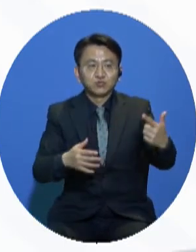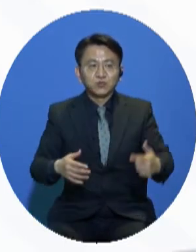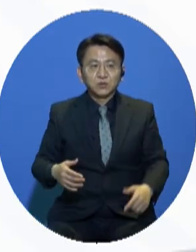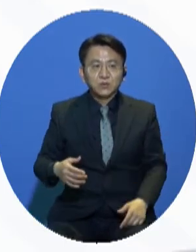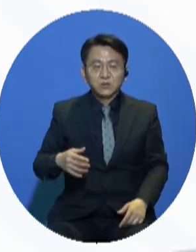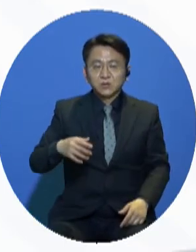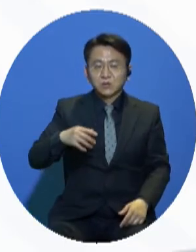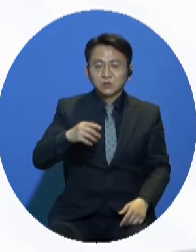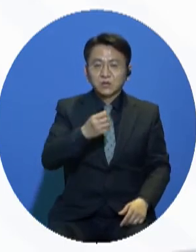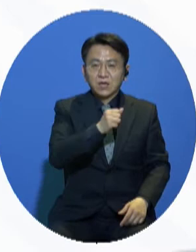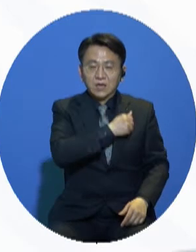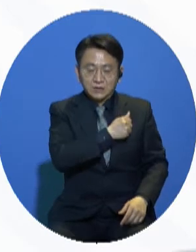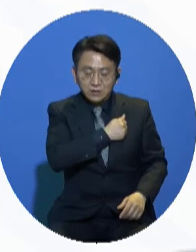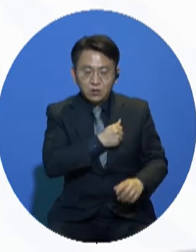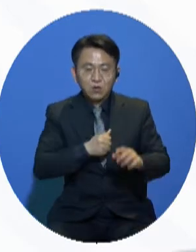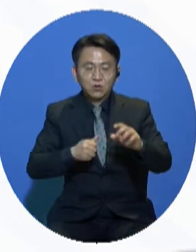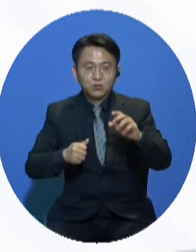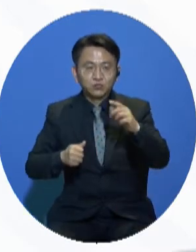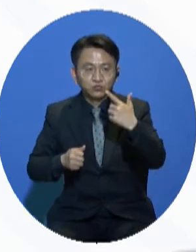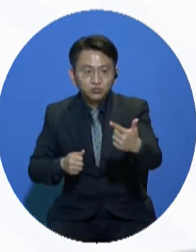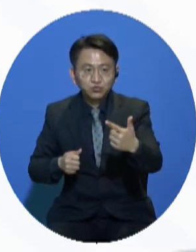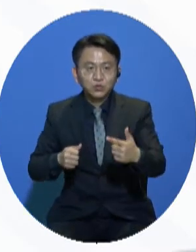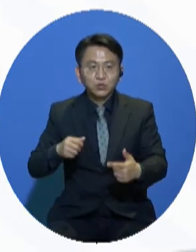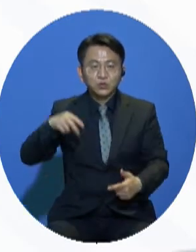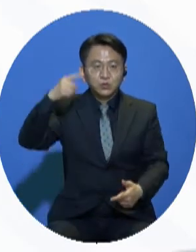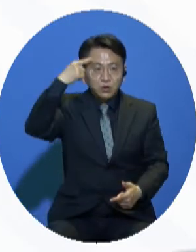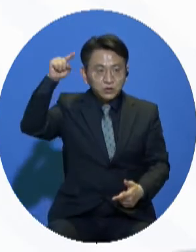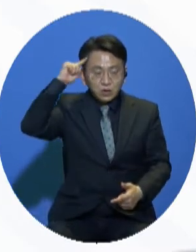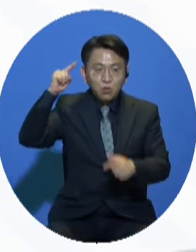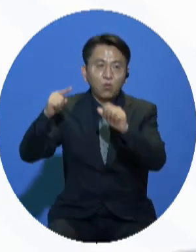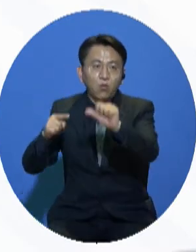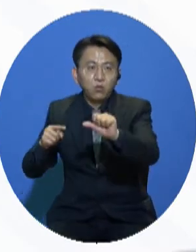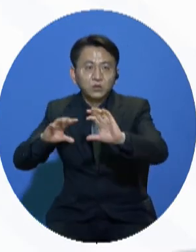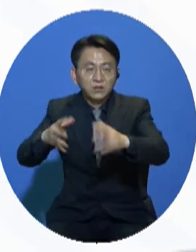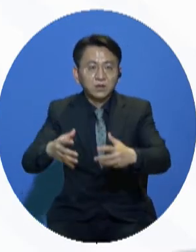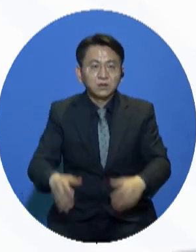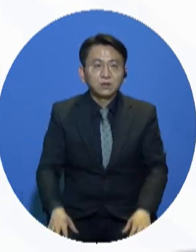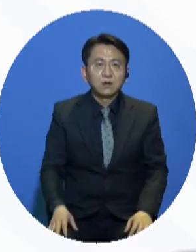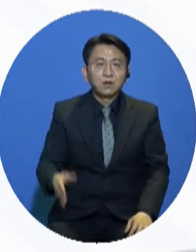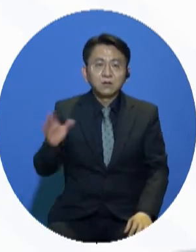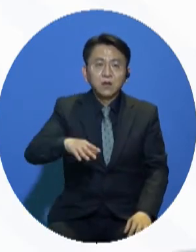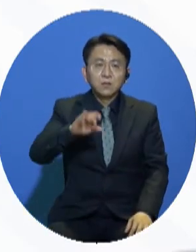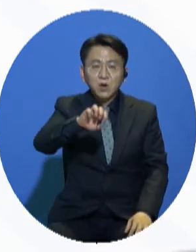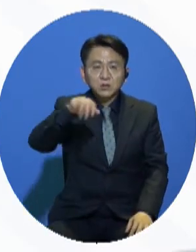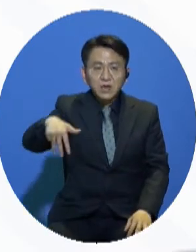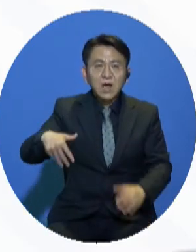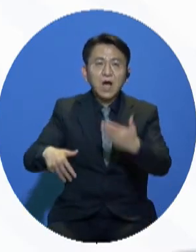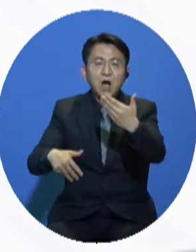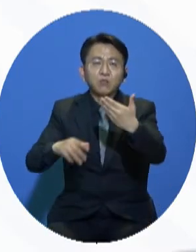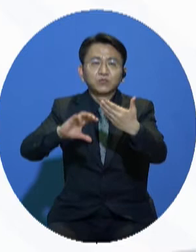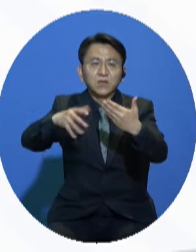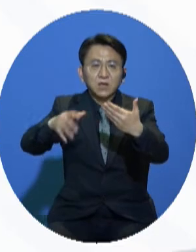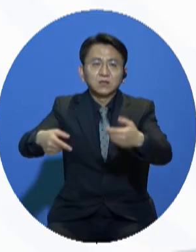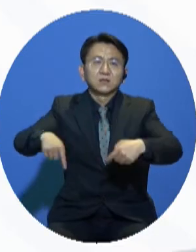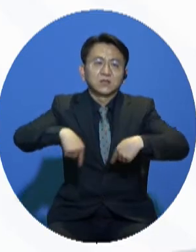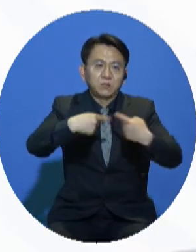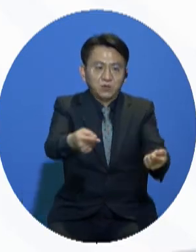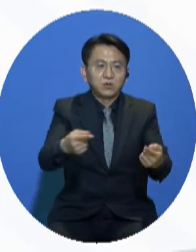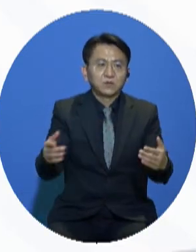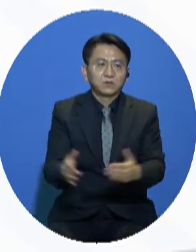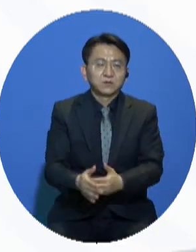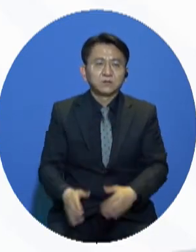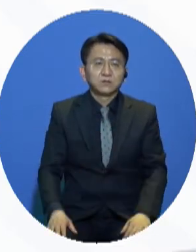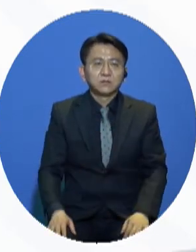6개국이었고 소치에서는 5개국만 참여했습니다. 하지만 평창에서는 9개의 국가가 참여를